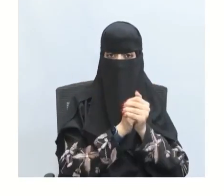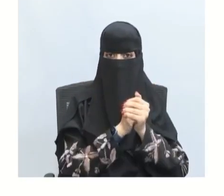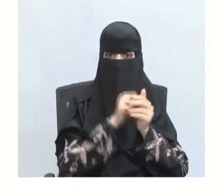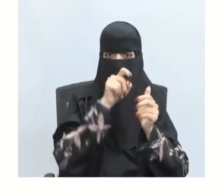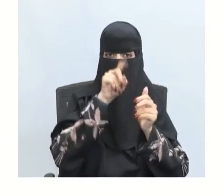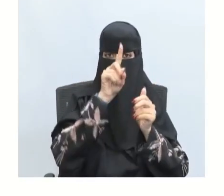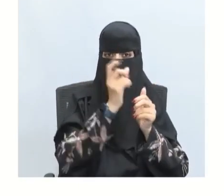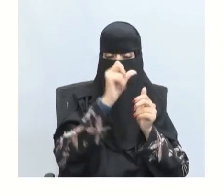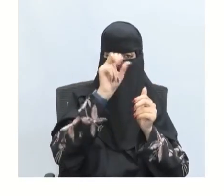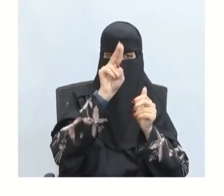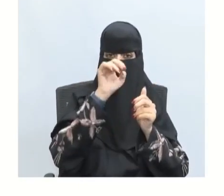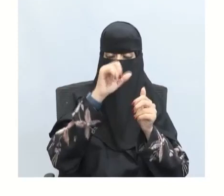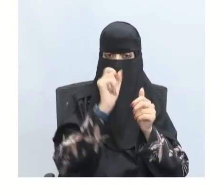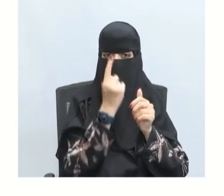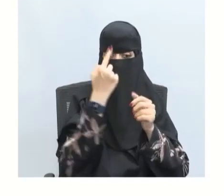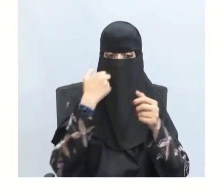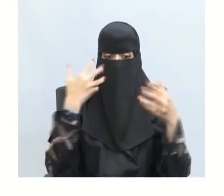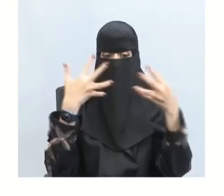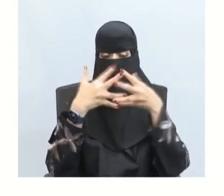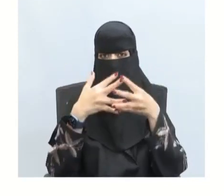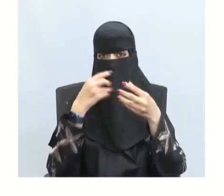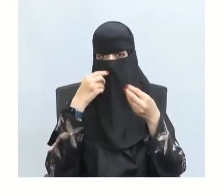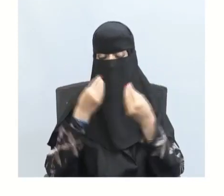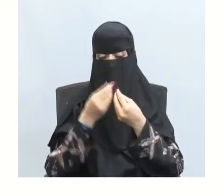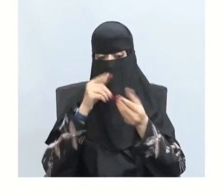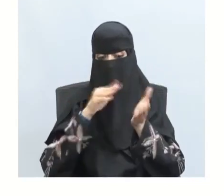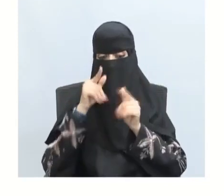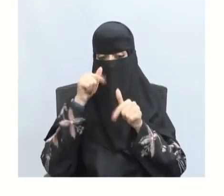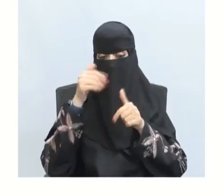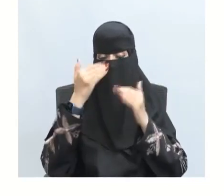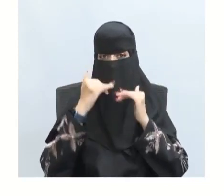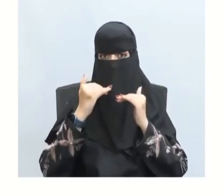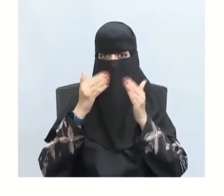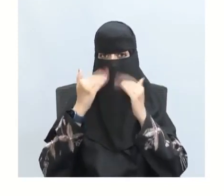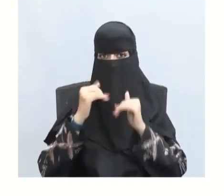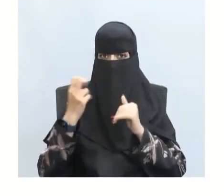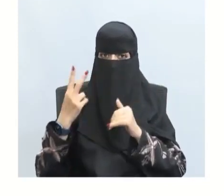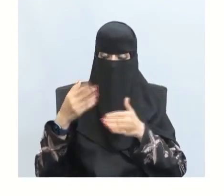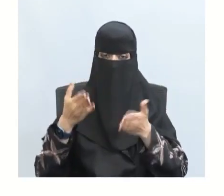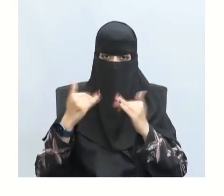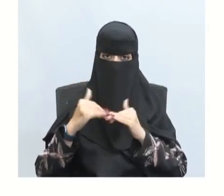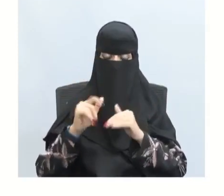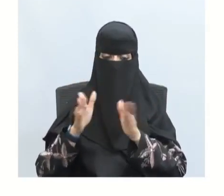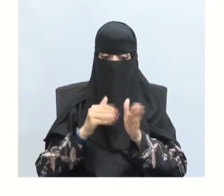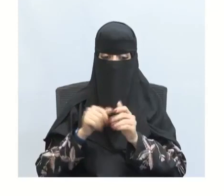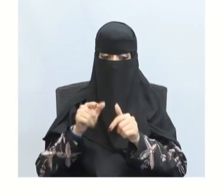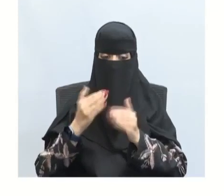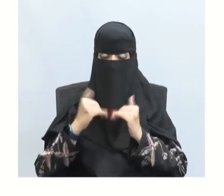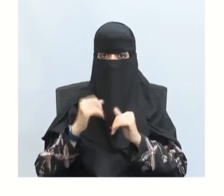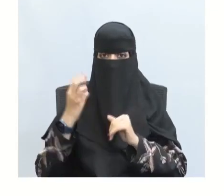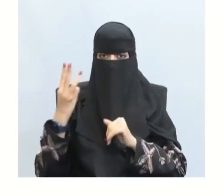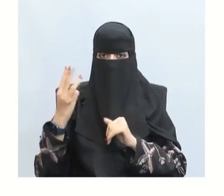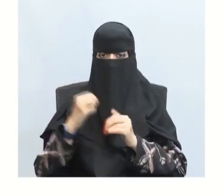بروتون واحد وعمليه الاندماج لدينا ايضا هذه المرحله الثانيه وكذلك هنا